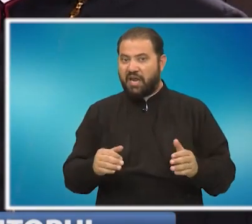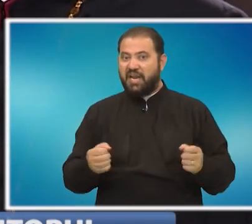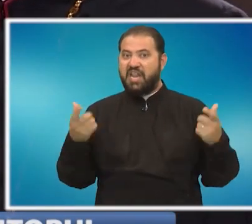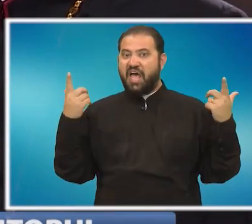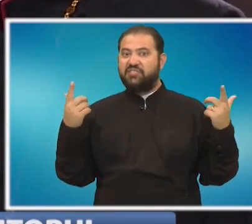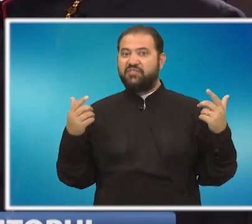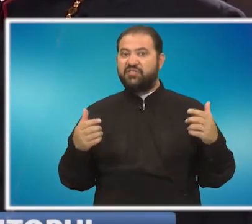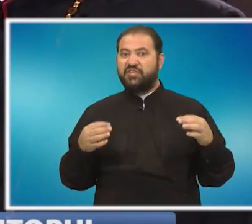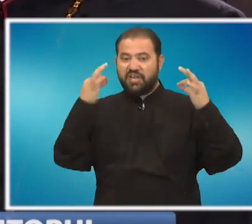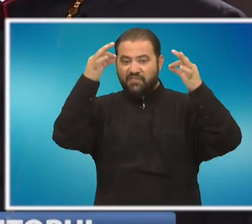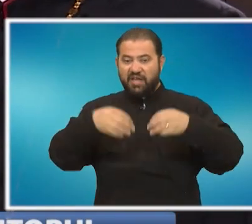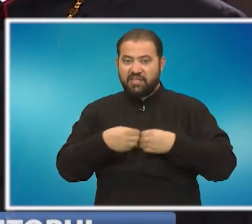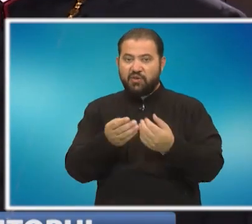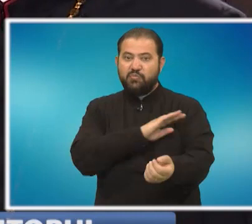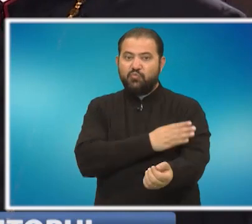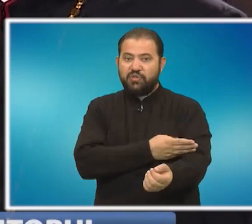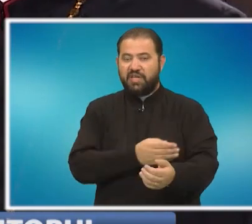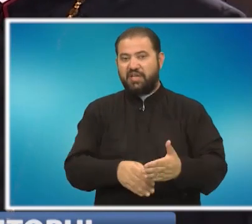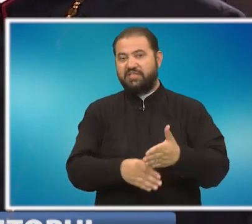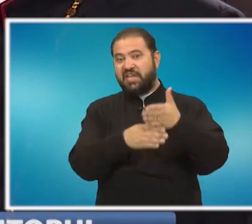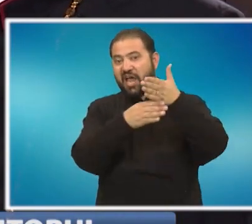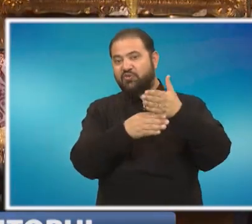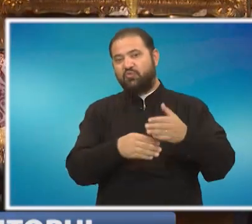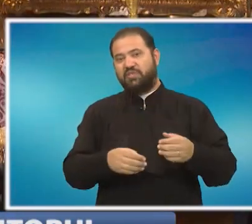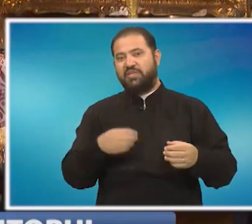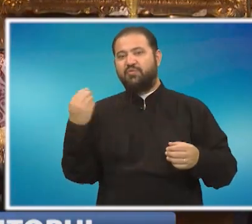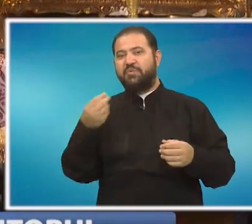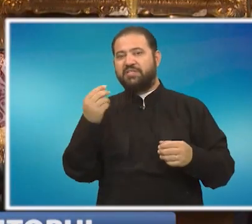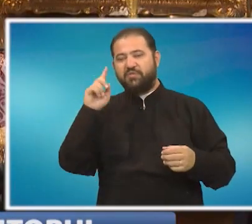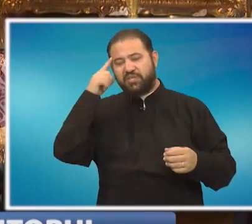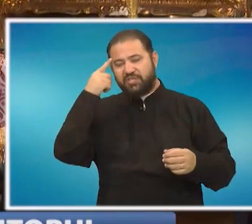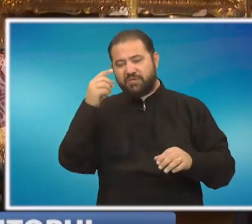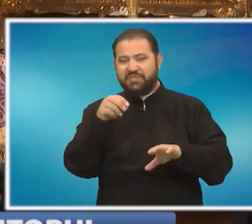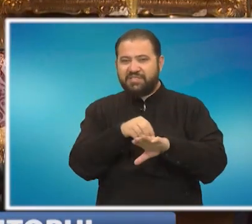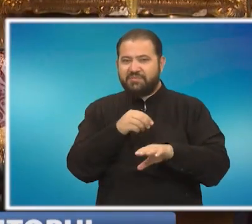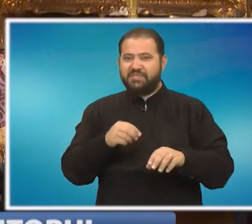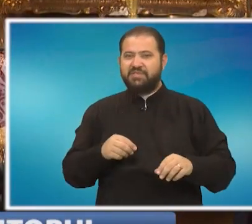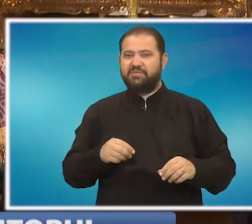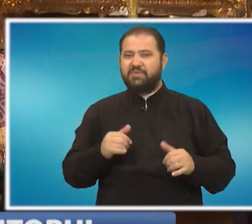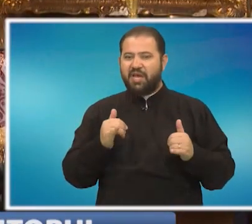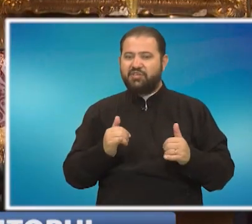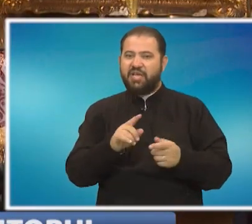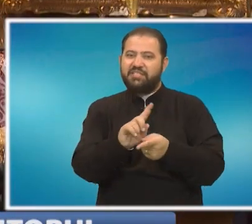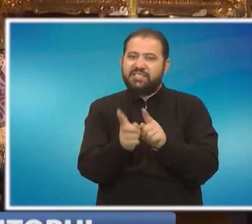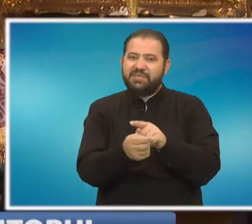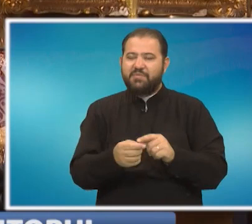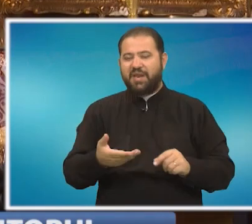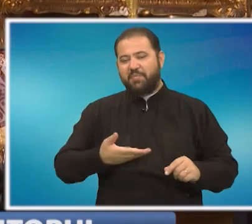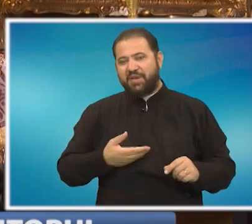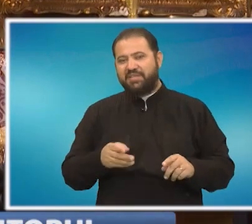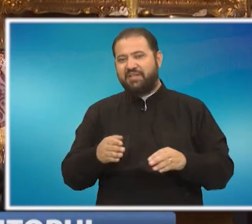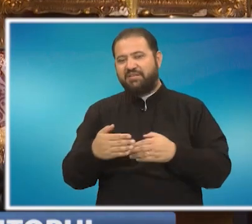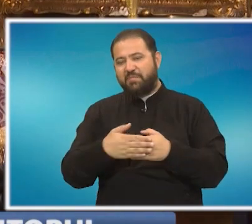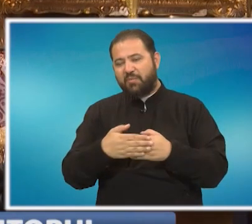determină o transformare în viața lor, o schimbare în bine. Să ne ajute Dumnezeu să simțim, să cunoaștem și noi